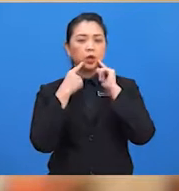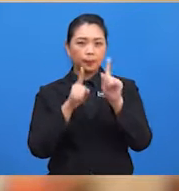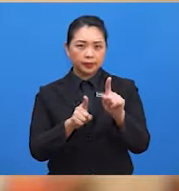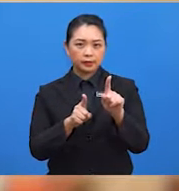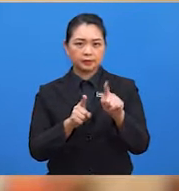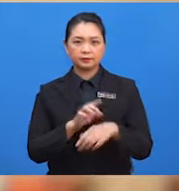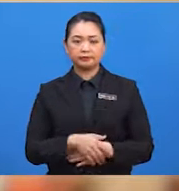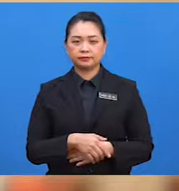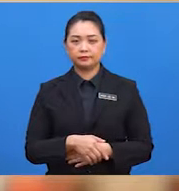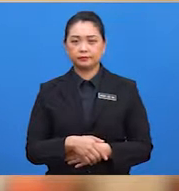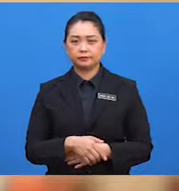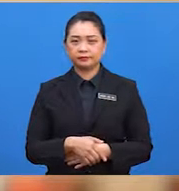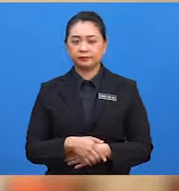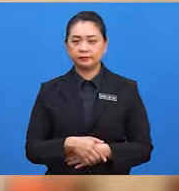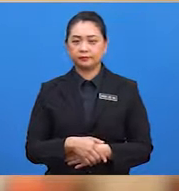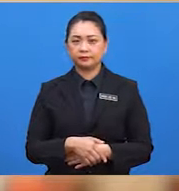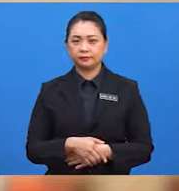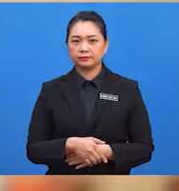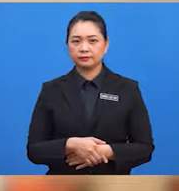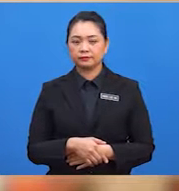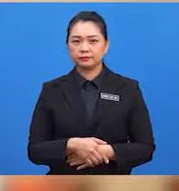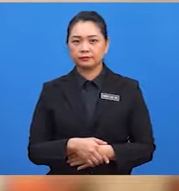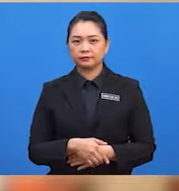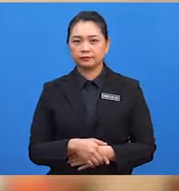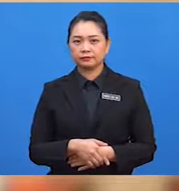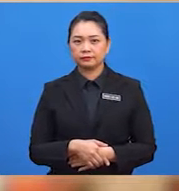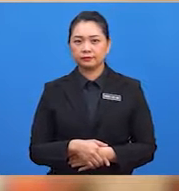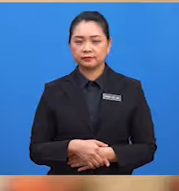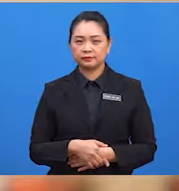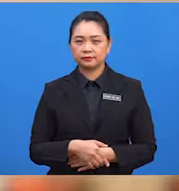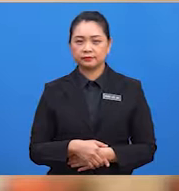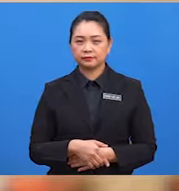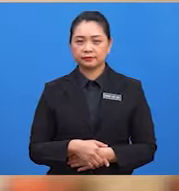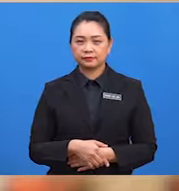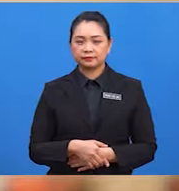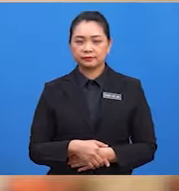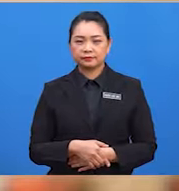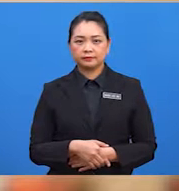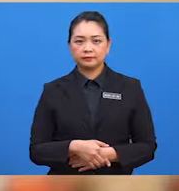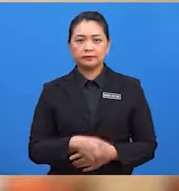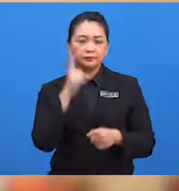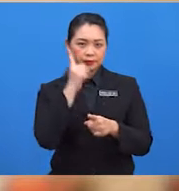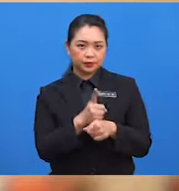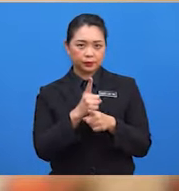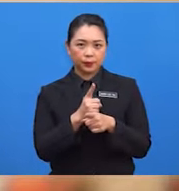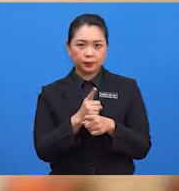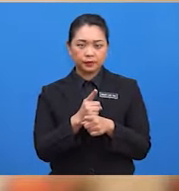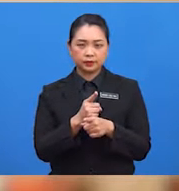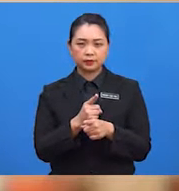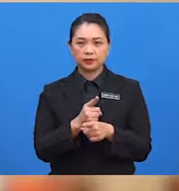jawapannya murid-murid? A atau B? Lumpur kuning atau lumpur hitam?